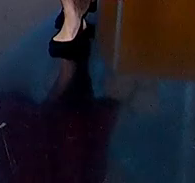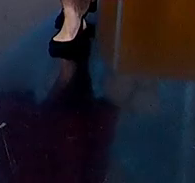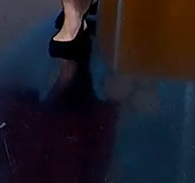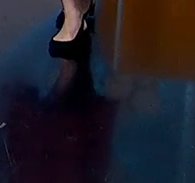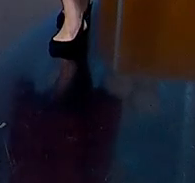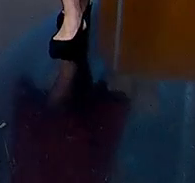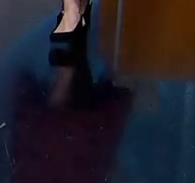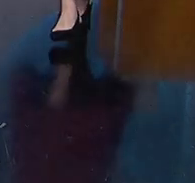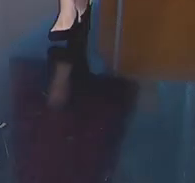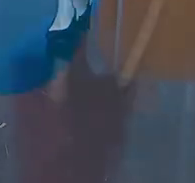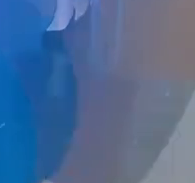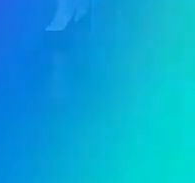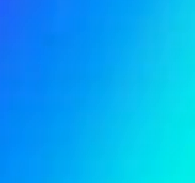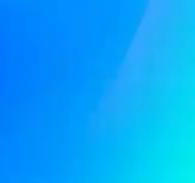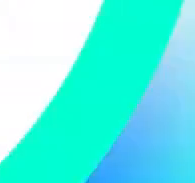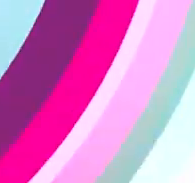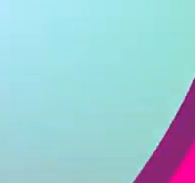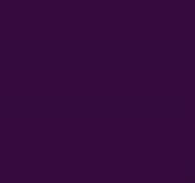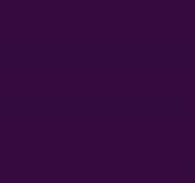tugas tepat